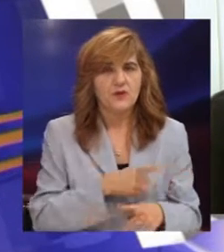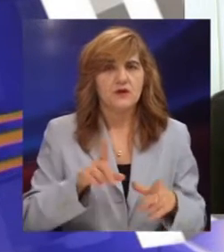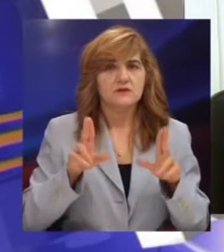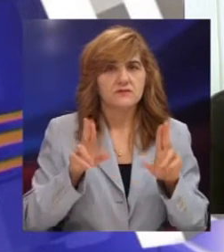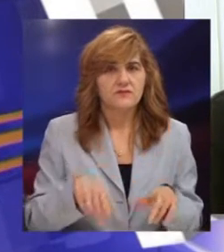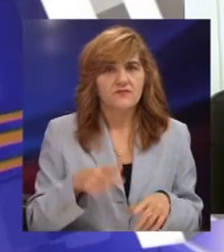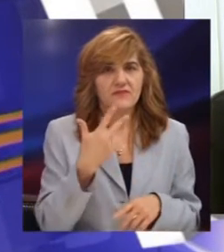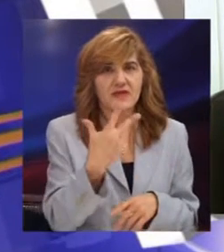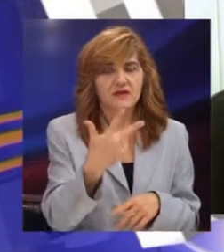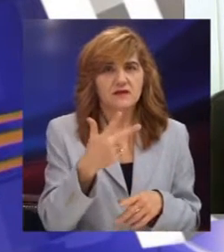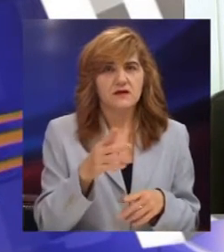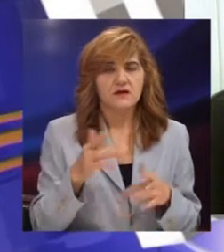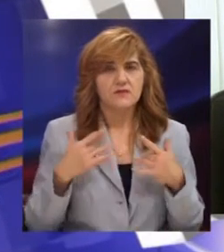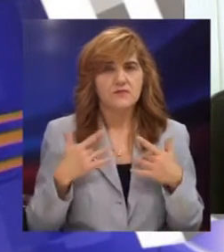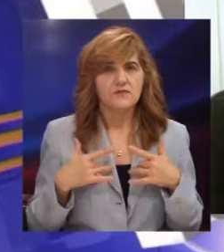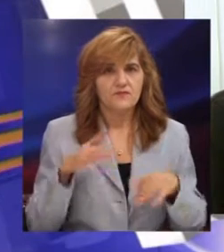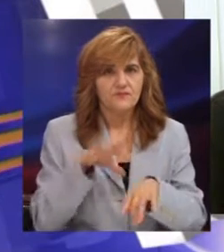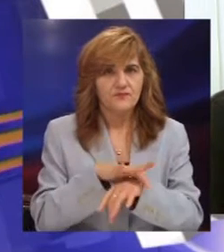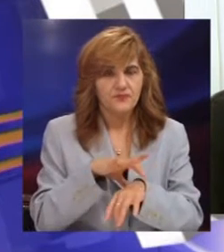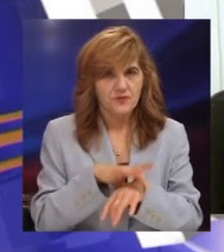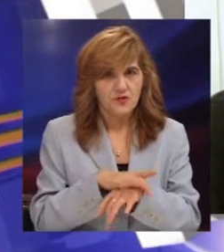bolnica Subotica raspolaže sa tri edukovana